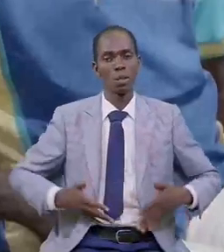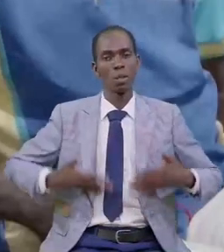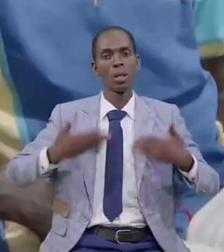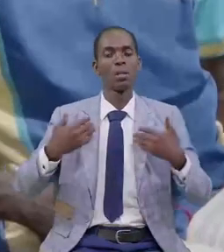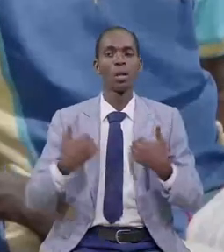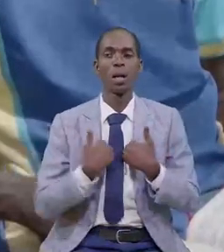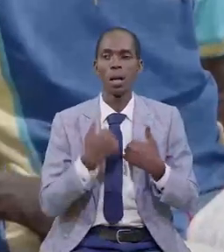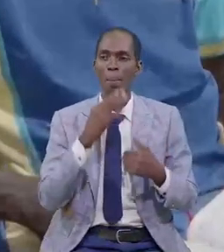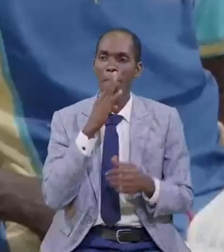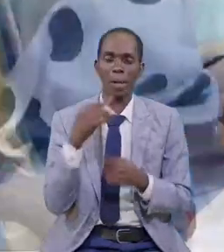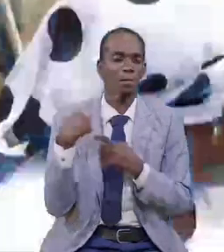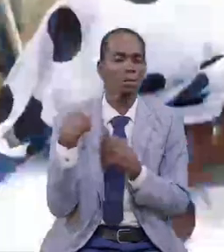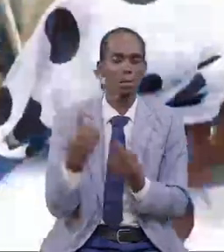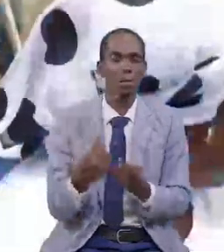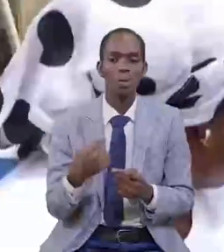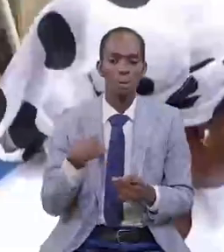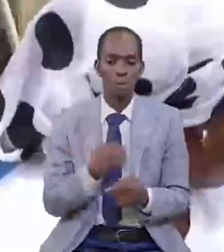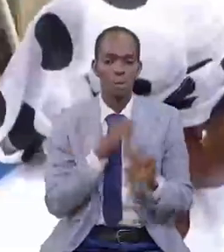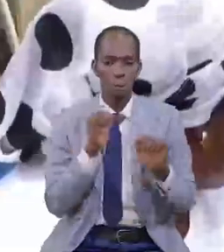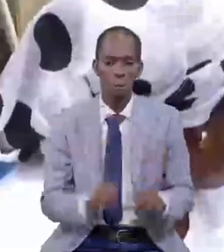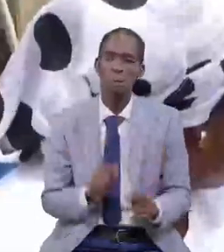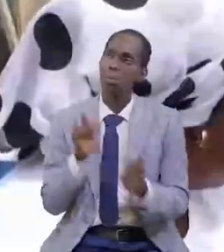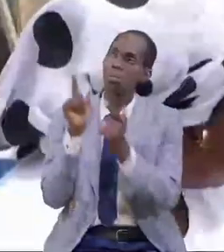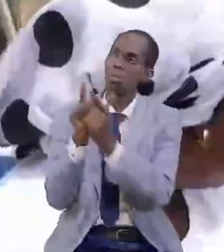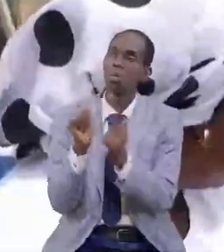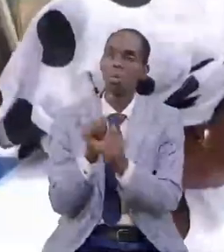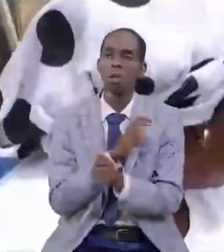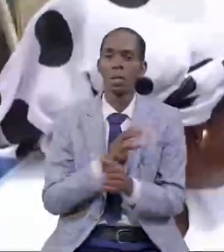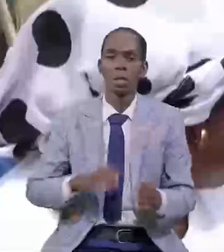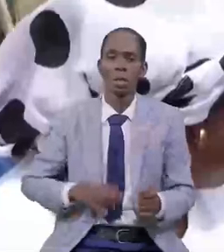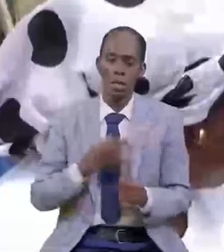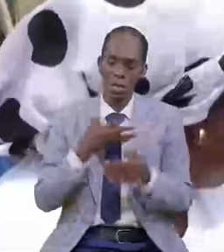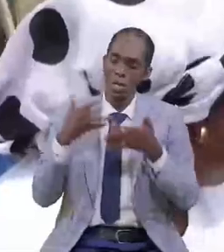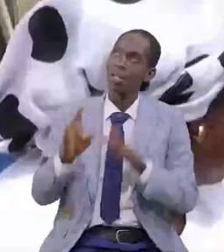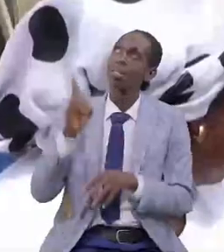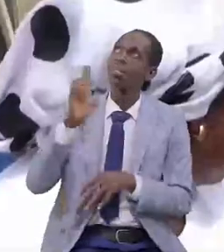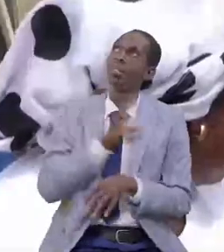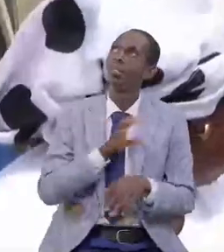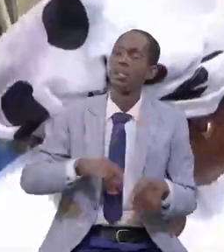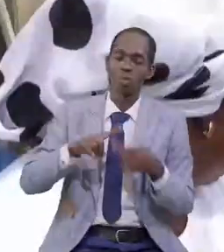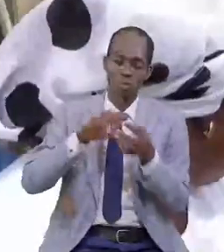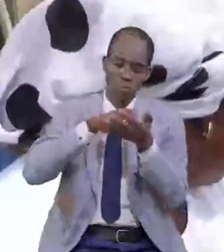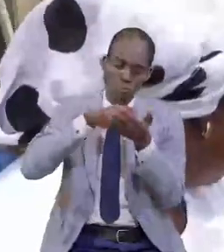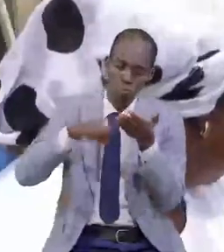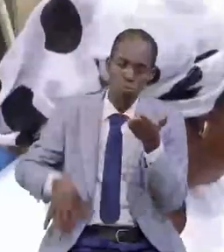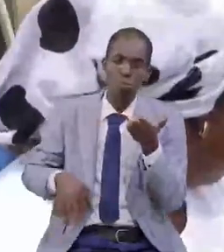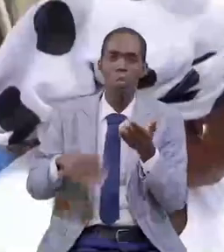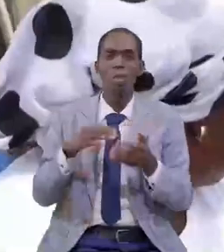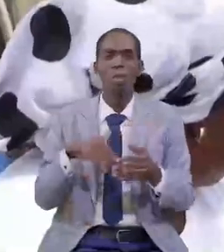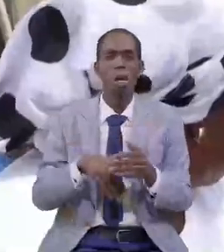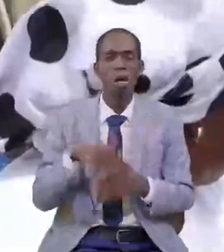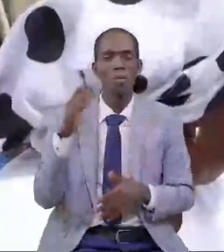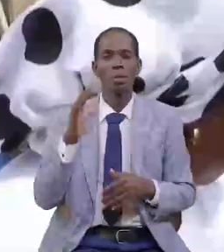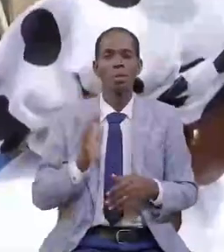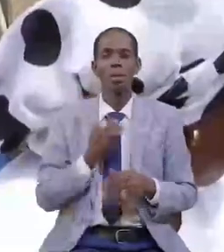été nous pouvons venir à lui ce jour et lui permettre d'ôter le péché ou